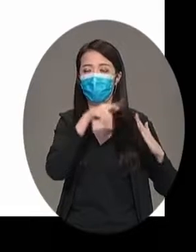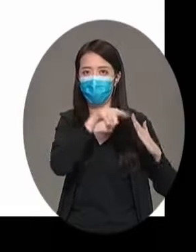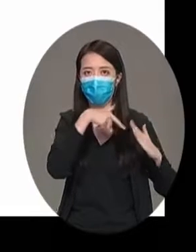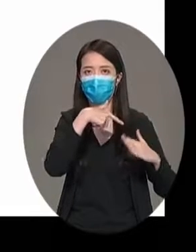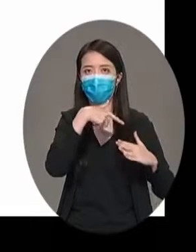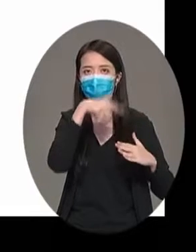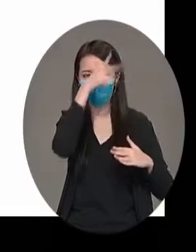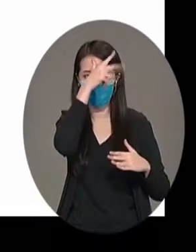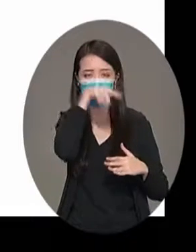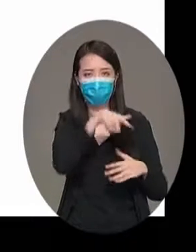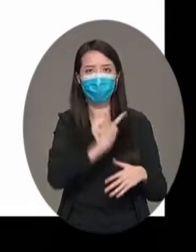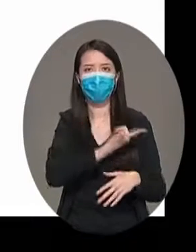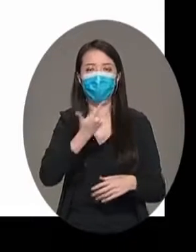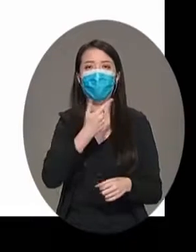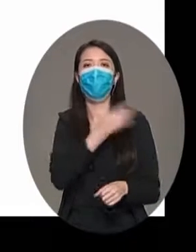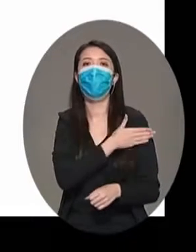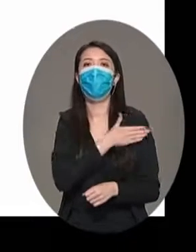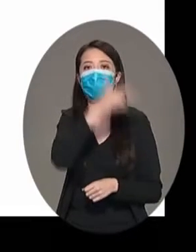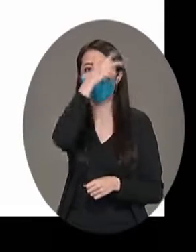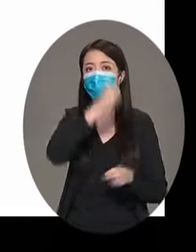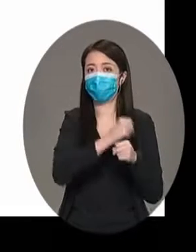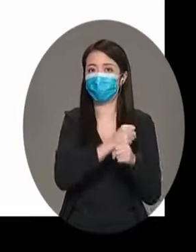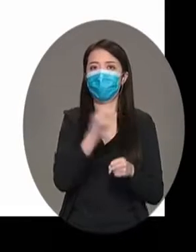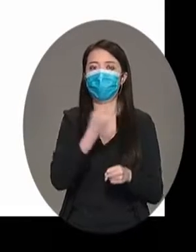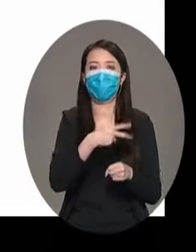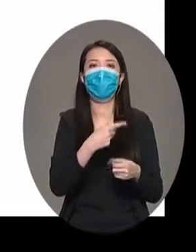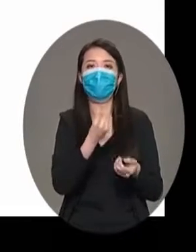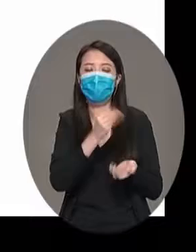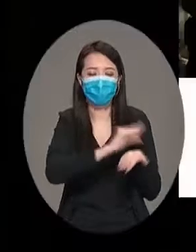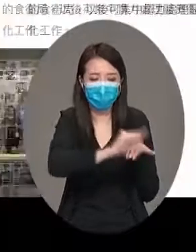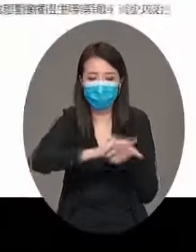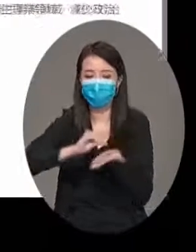區議會運作，還手握和負責分配地區資源。